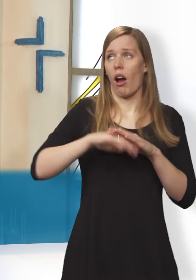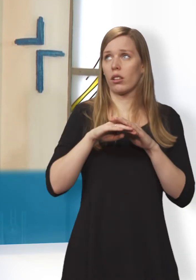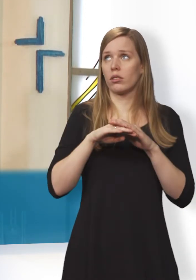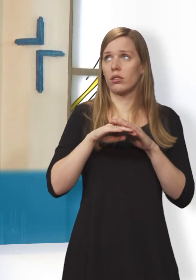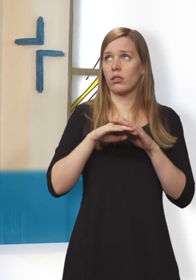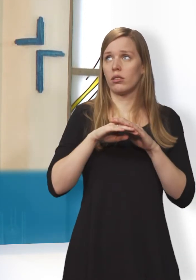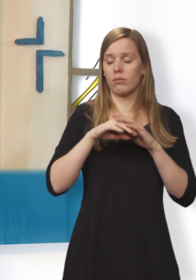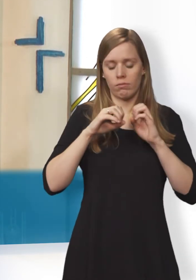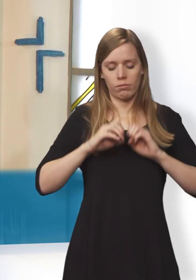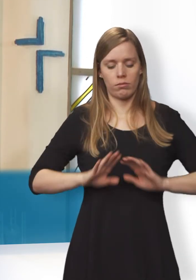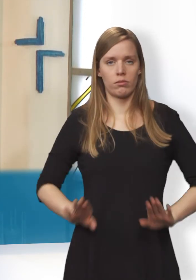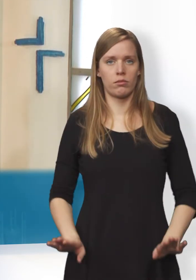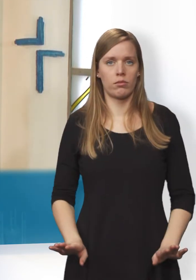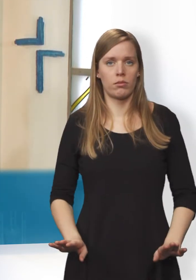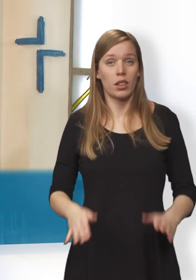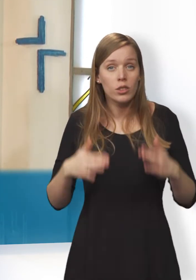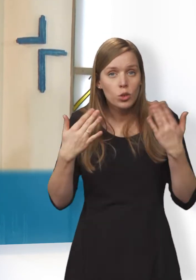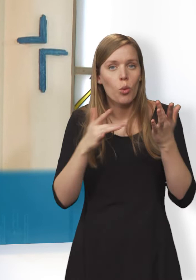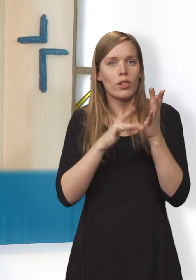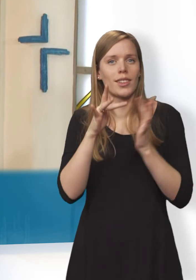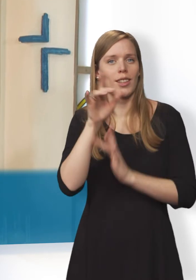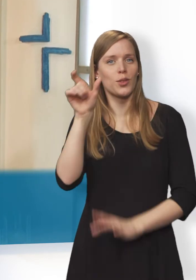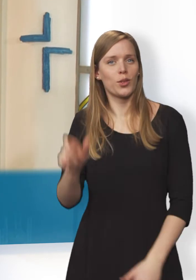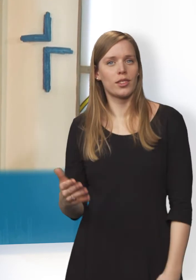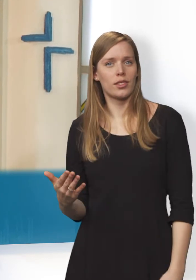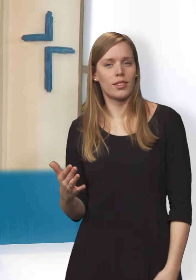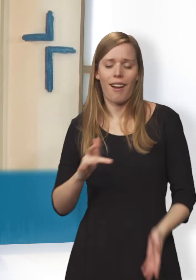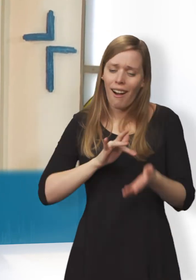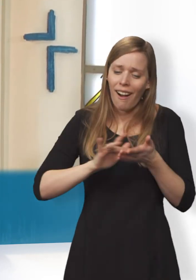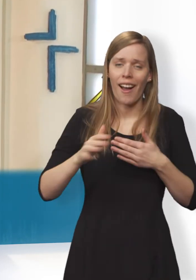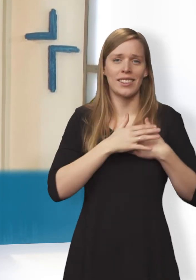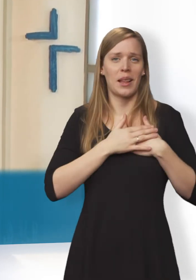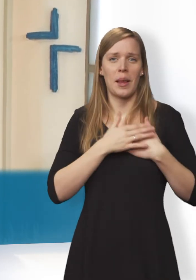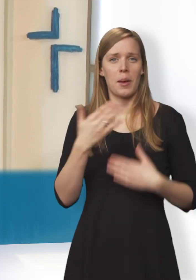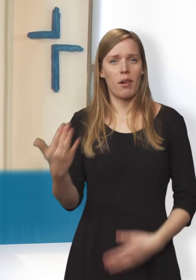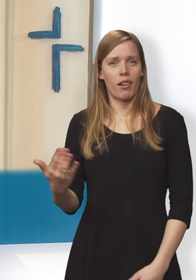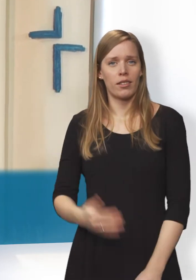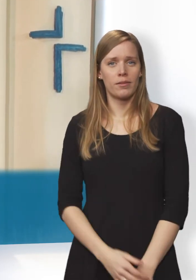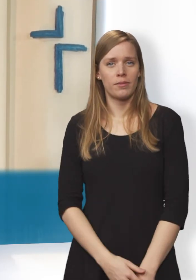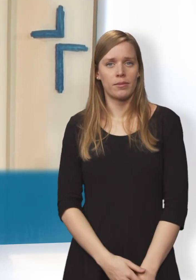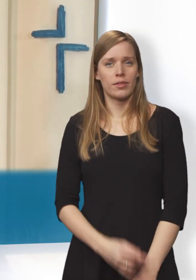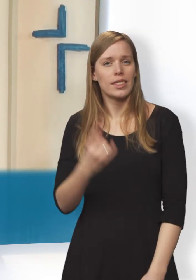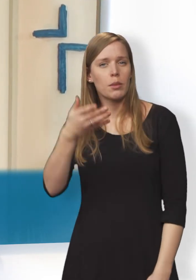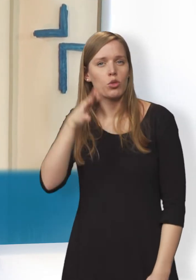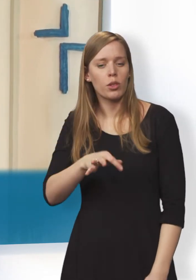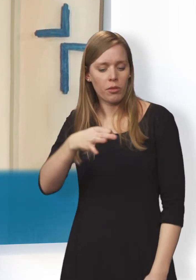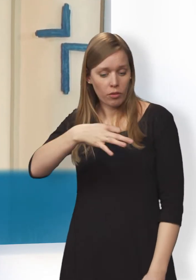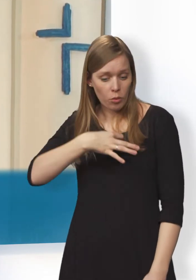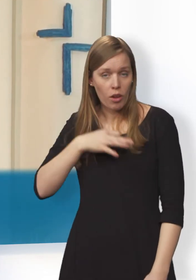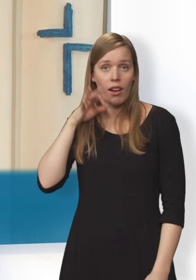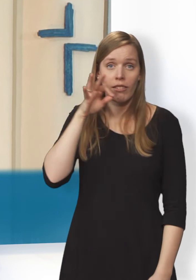so ist reine liebe er stirbt für dich und für mich